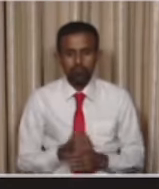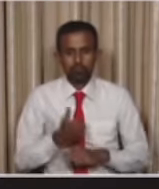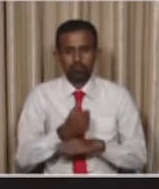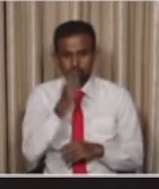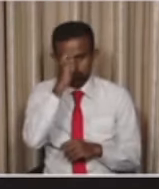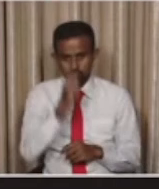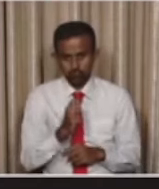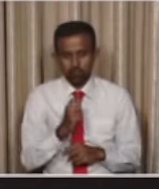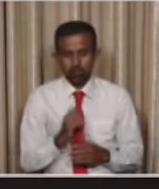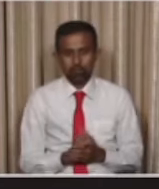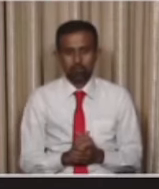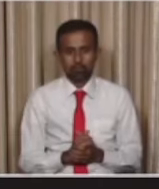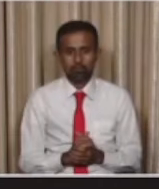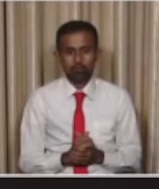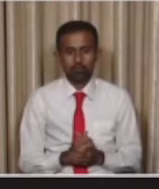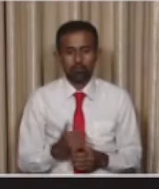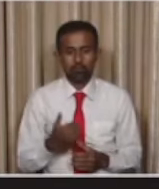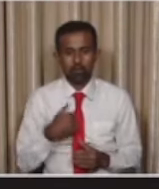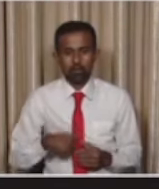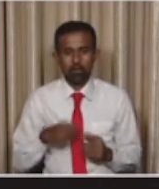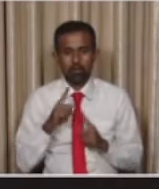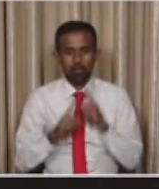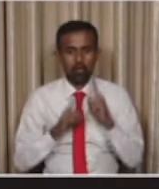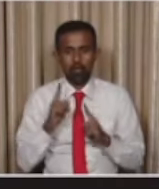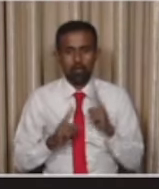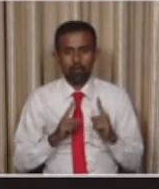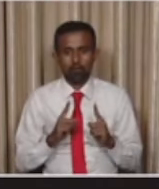සභාපතිතුමනි අපි අද කතා කරන්නේ